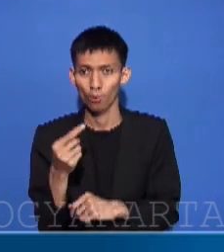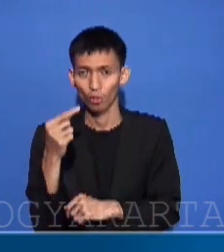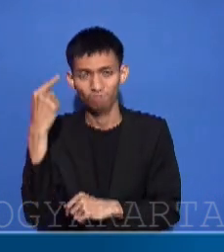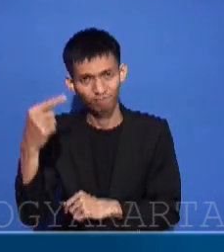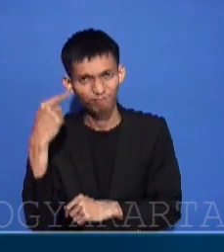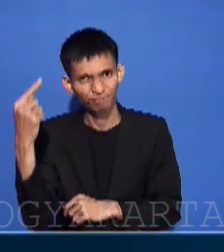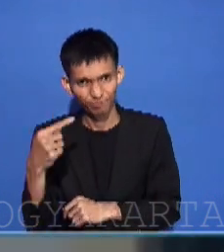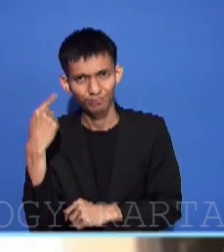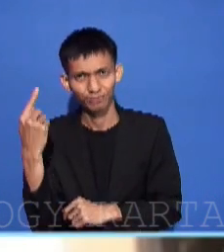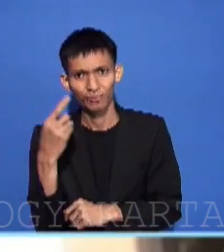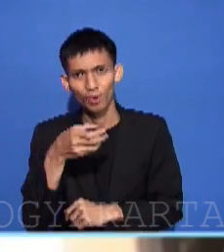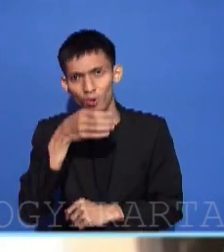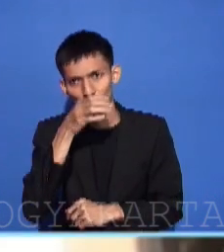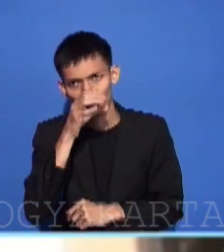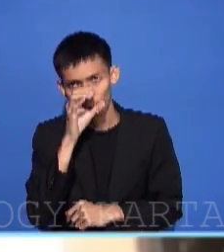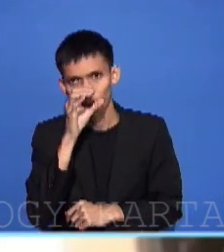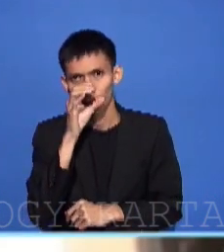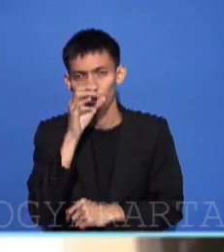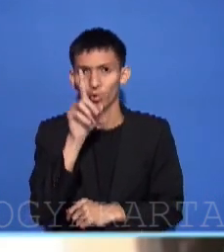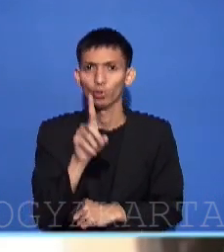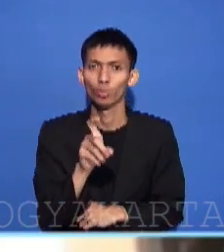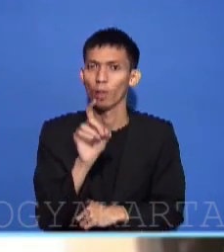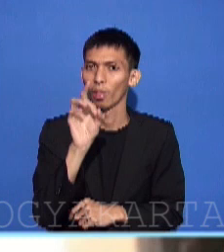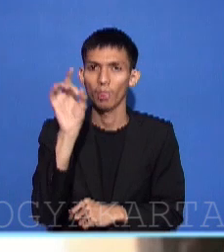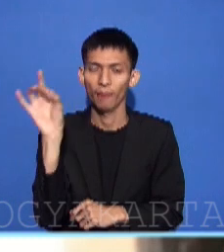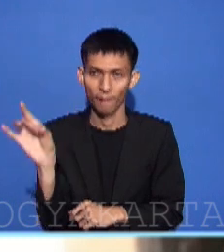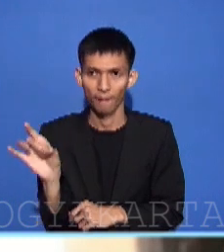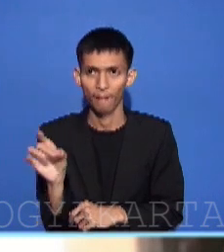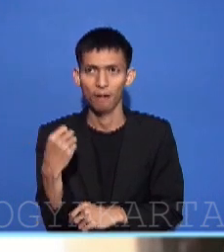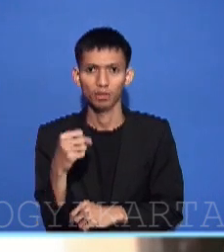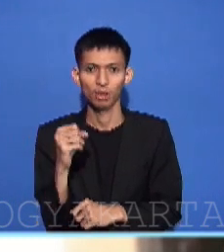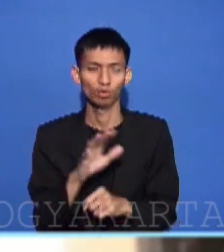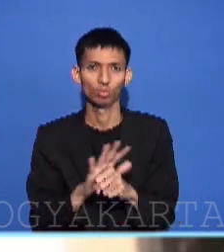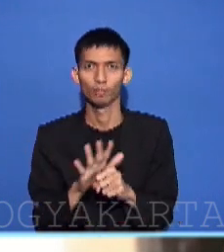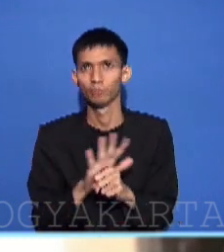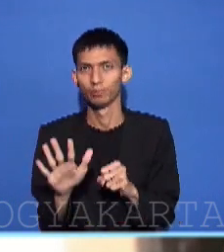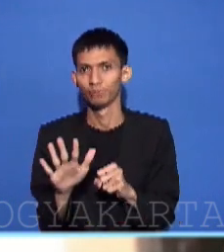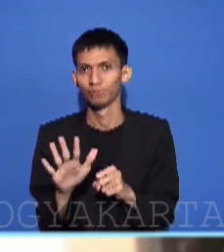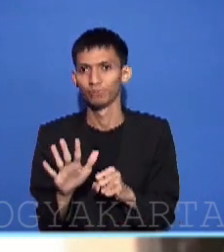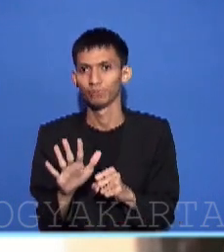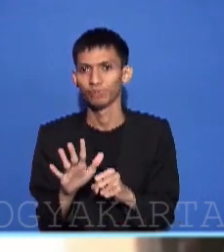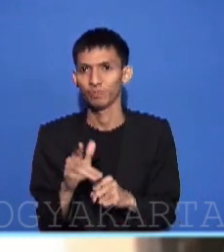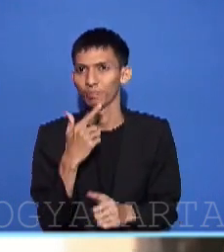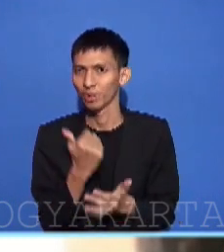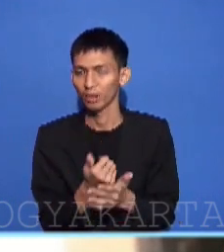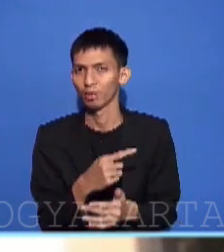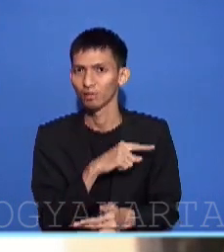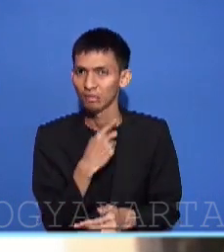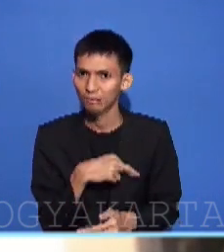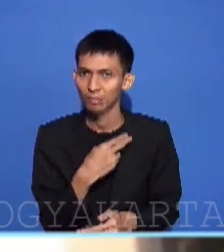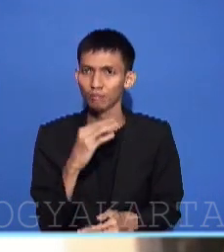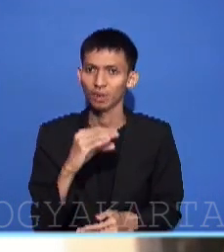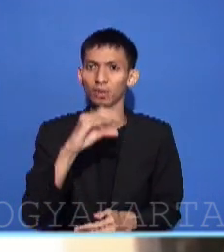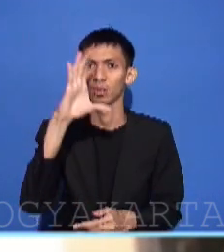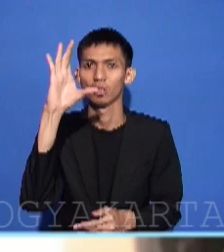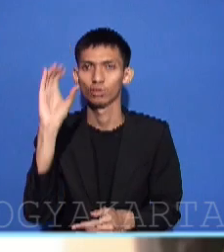misalnya untuk minum untuk Apakah kebutuhan sehari-hari itu sudah mencukupi asal kita rajin tiap pagi sore itu